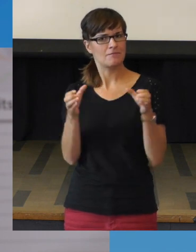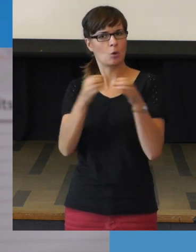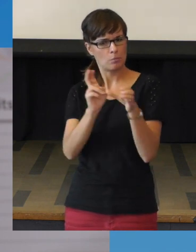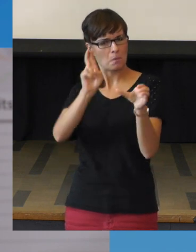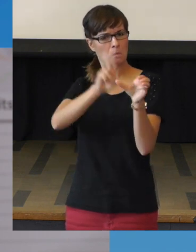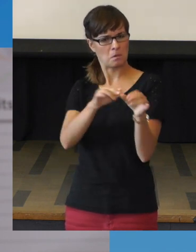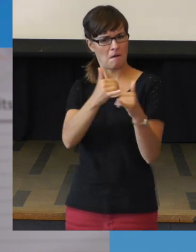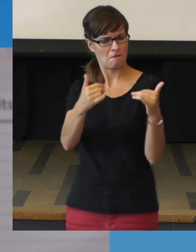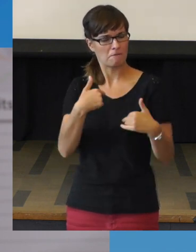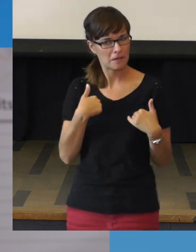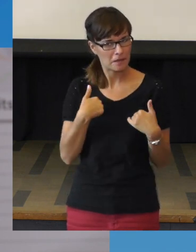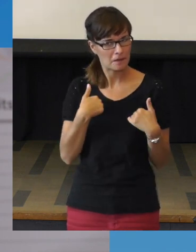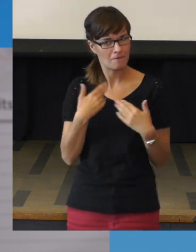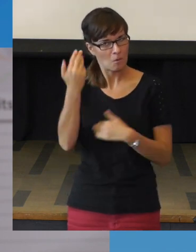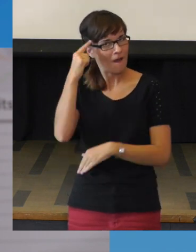Selbsthilfegruppe?